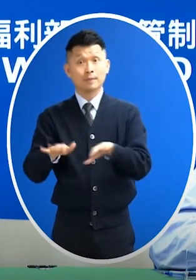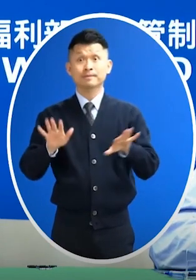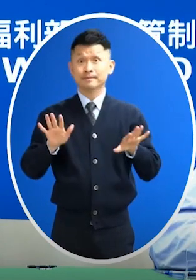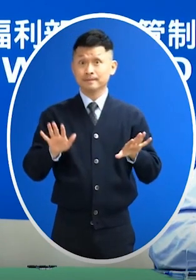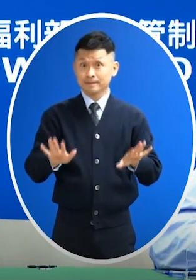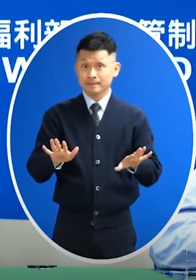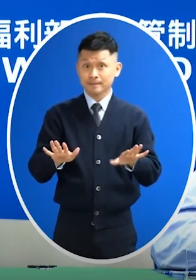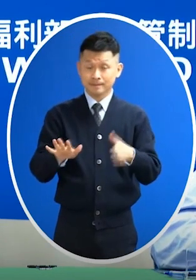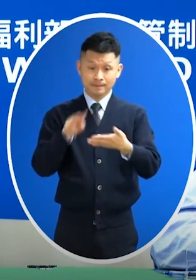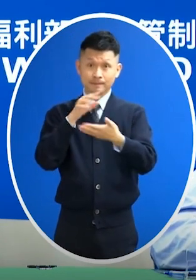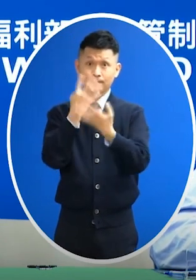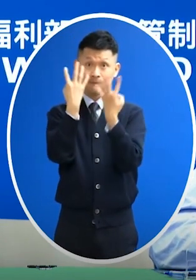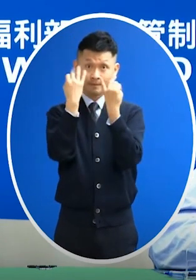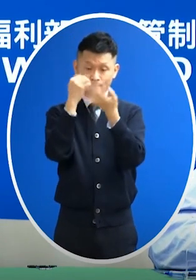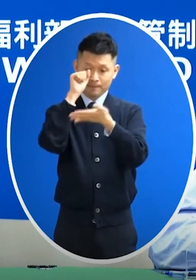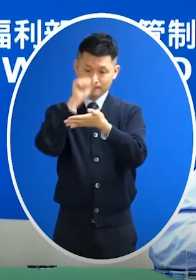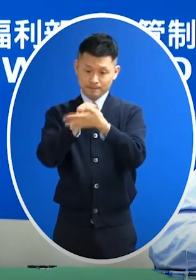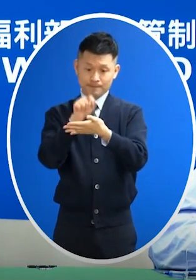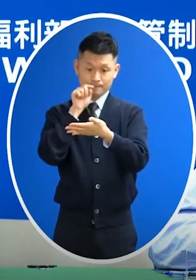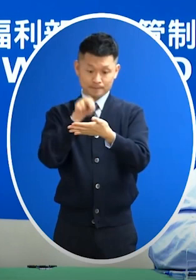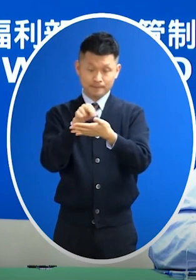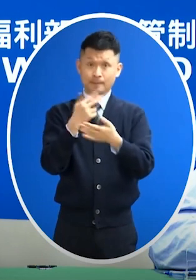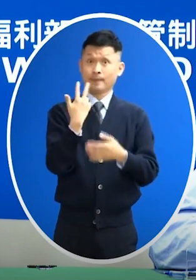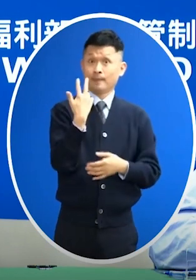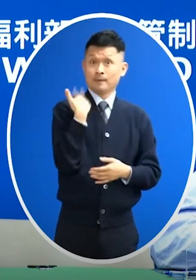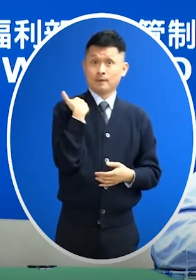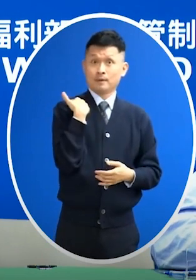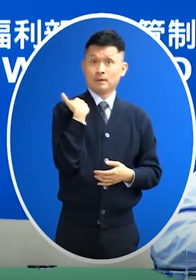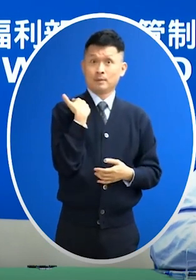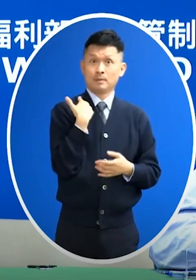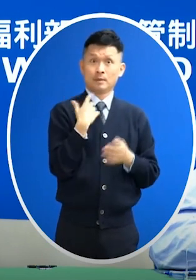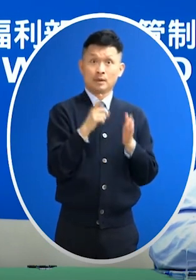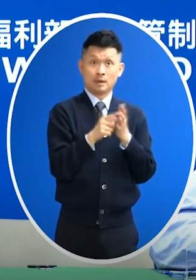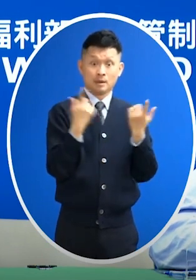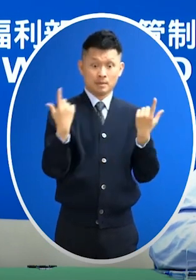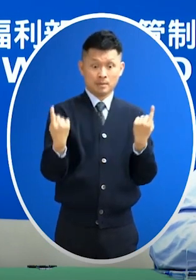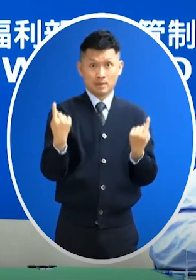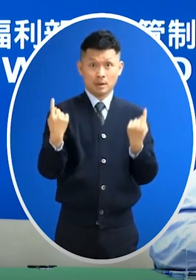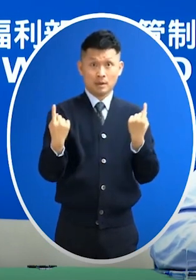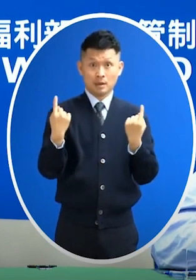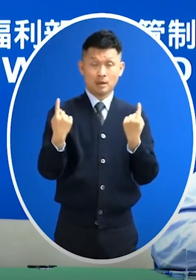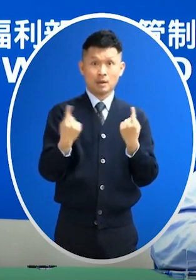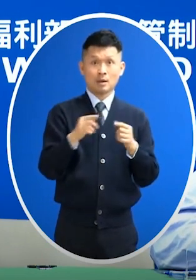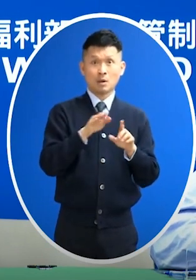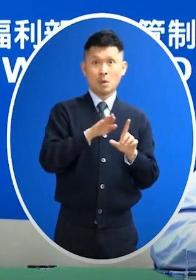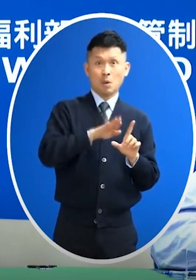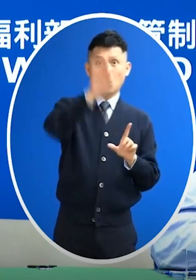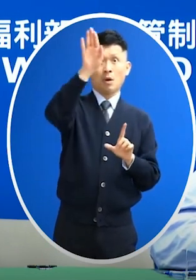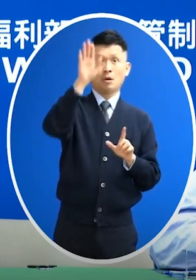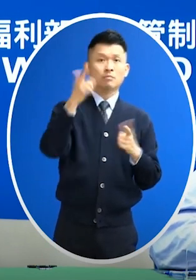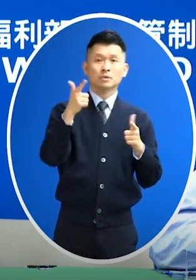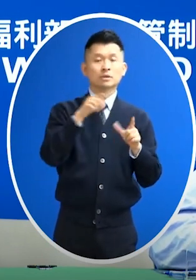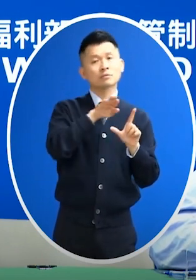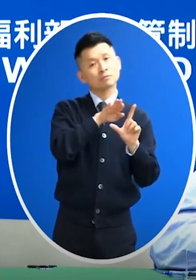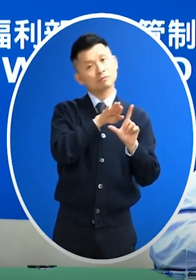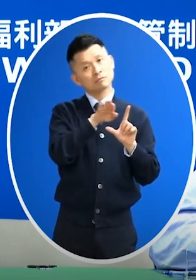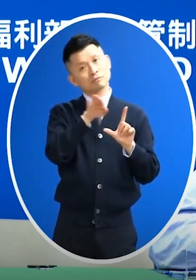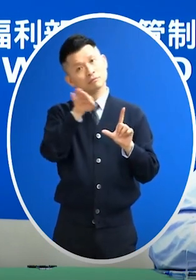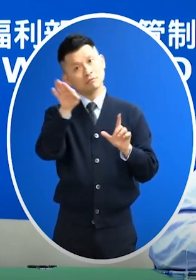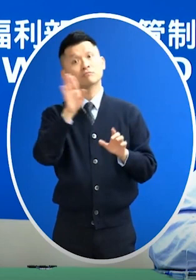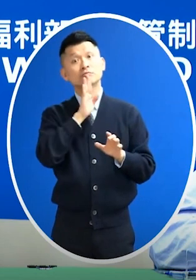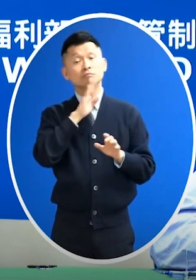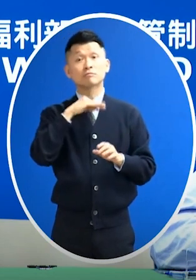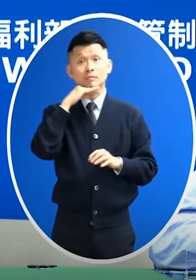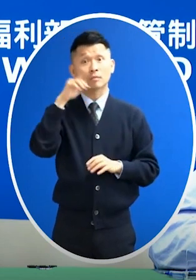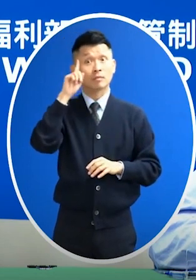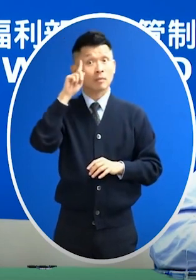它的这个病例的跟上礼拜比较上升的幅度已经大幅的缩小，那如果过几天也都